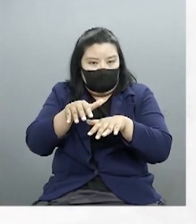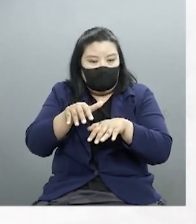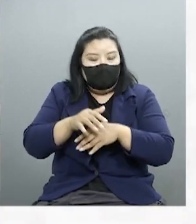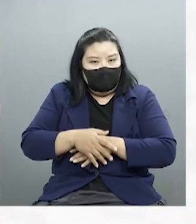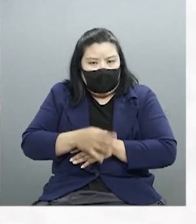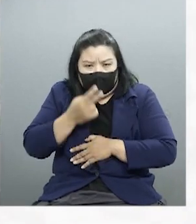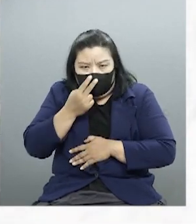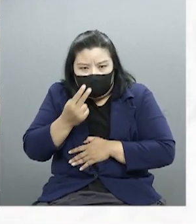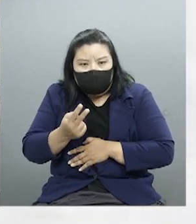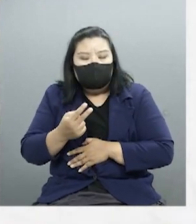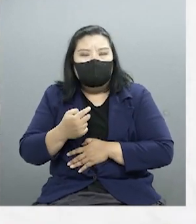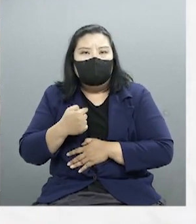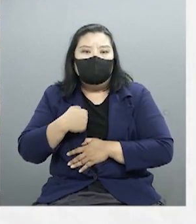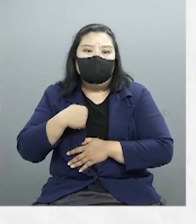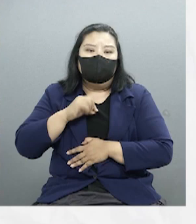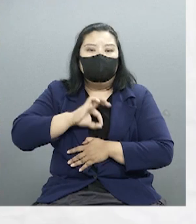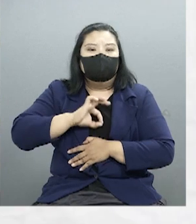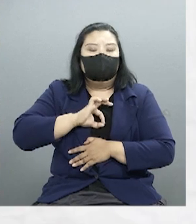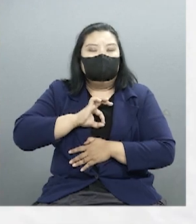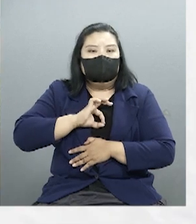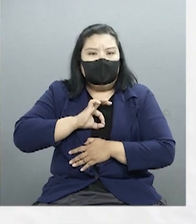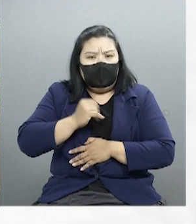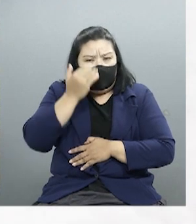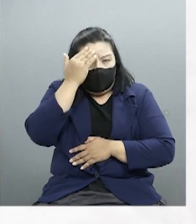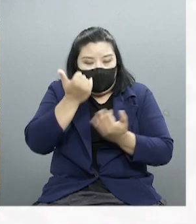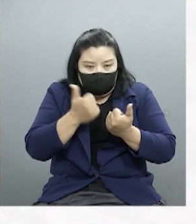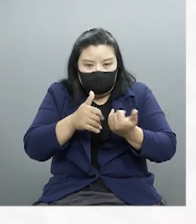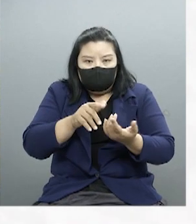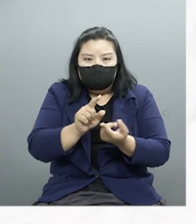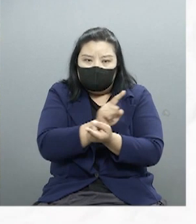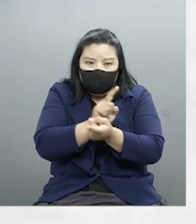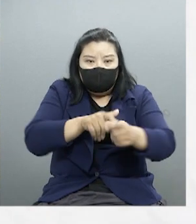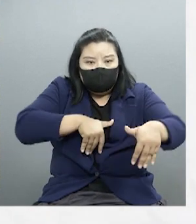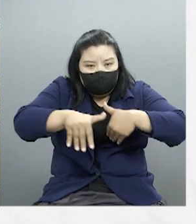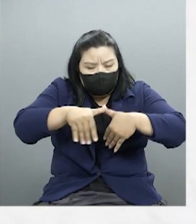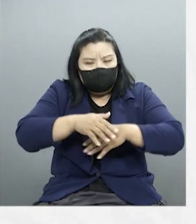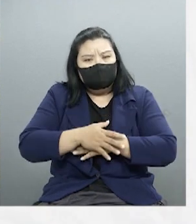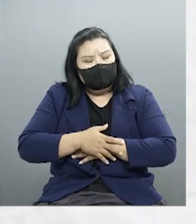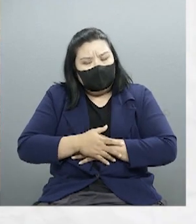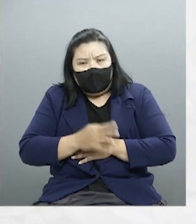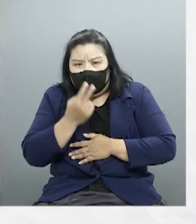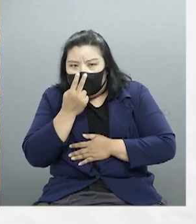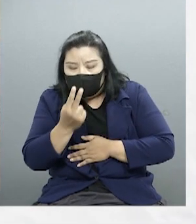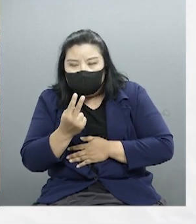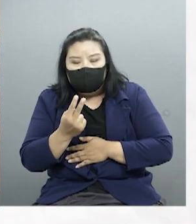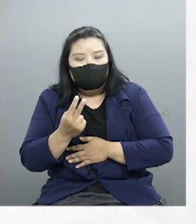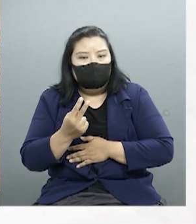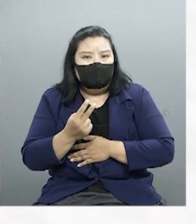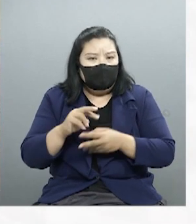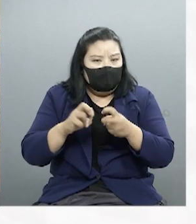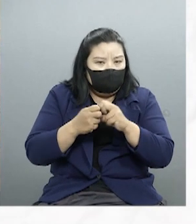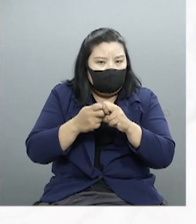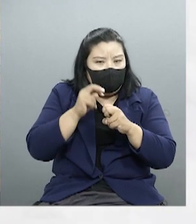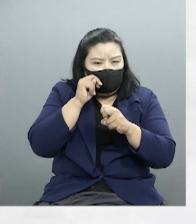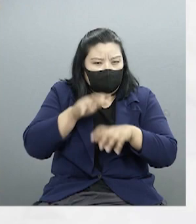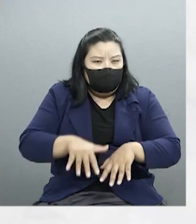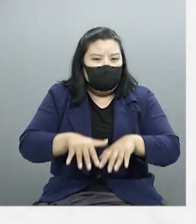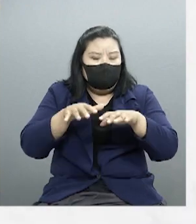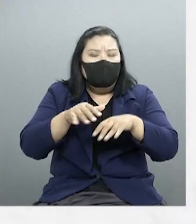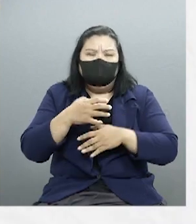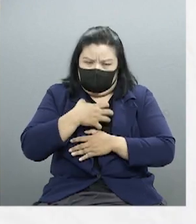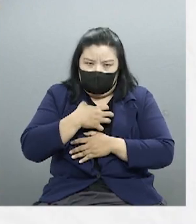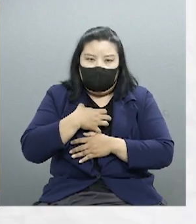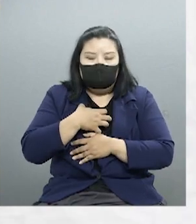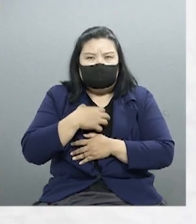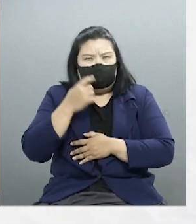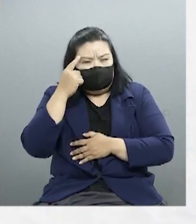เยอะมากซึ่งเรารู้สึกเหมือนว่าในขณะที่สังคมอาจจะสนใจอย่างอื่นอยู่เนี่ยภาพของความเดือดร้อนเหล่านี้มันก็